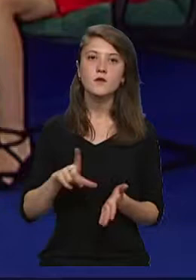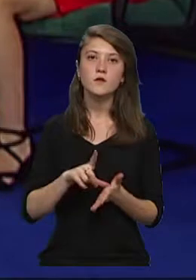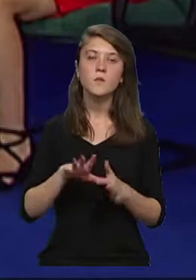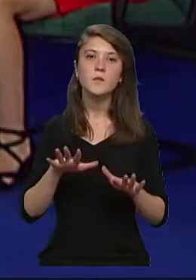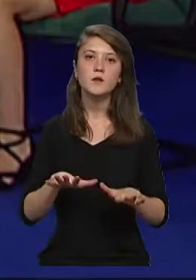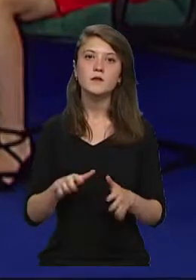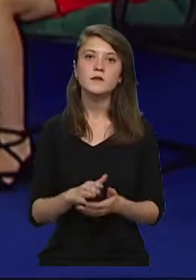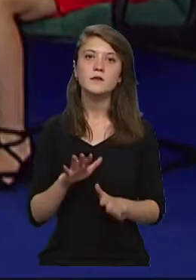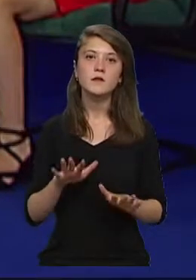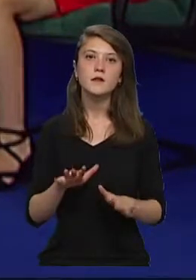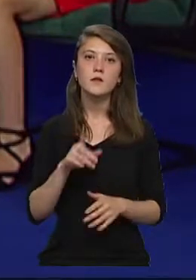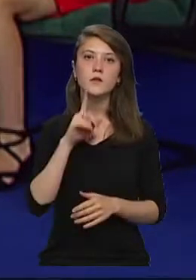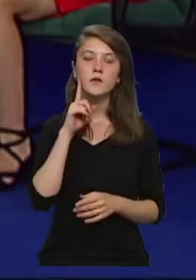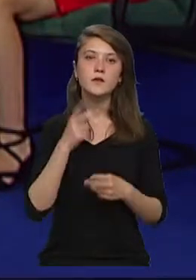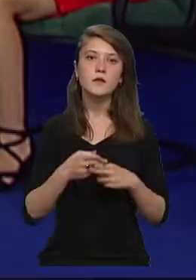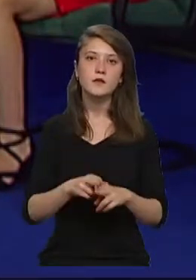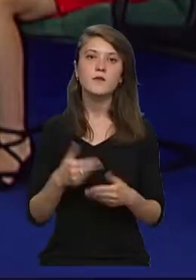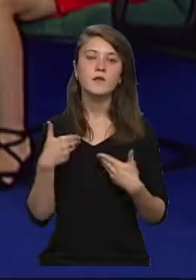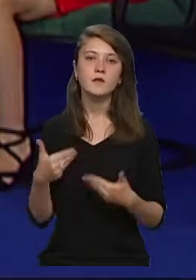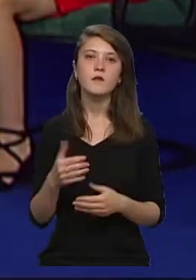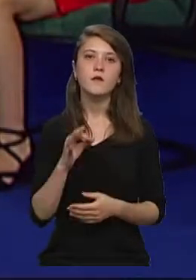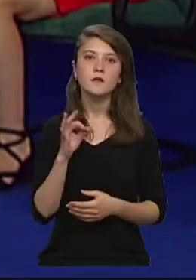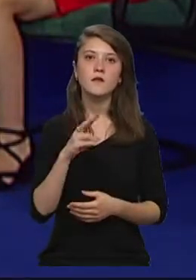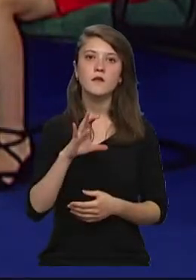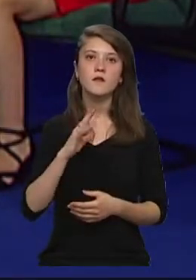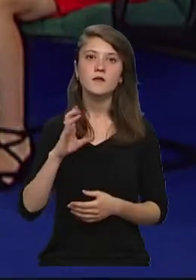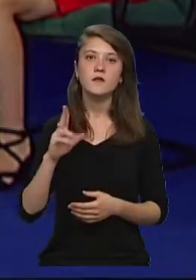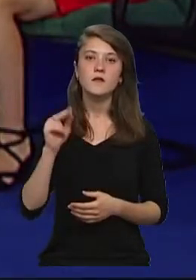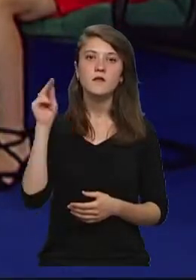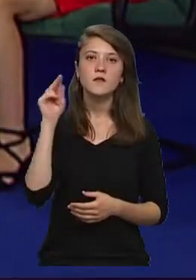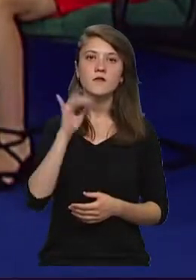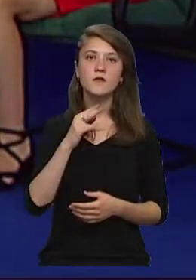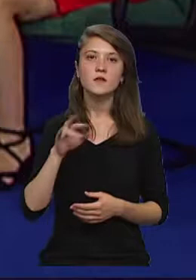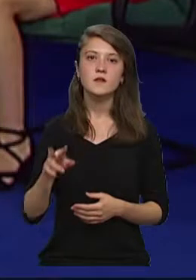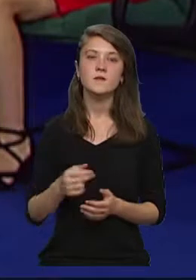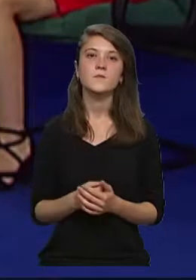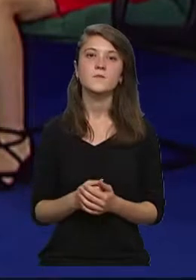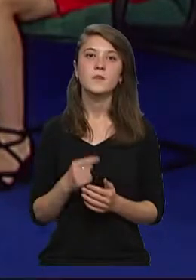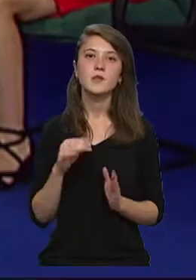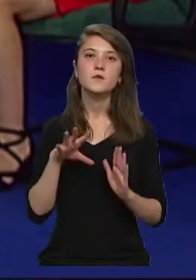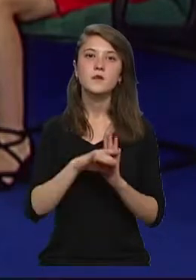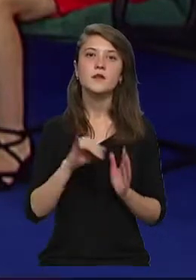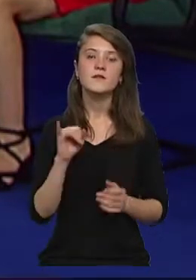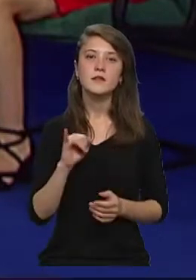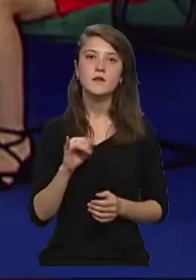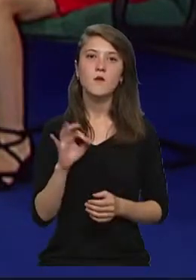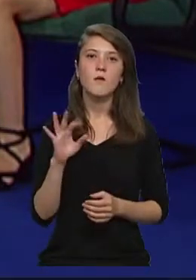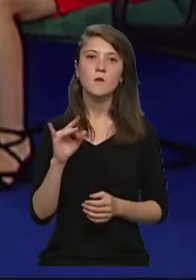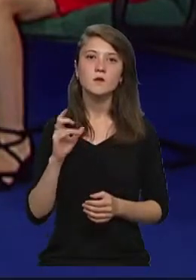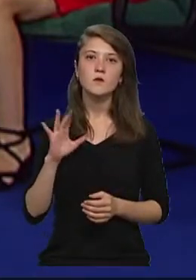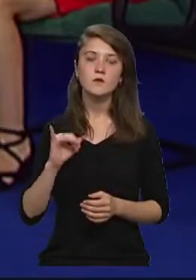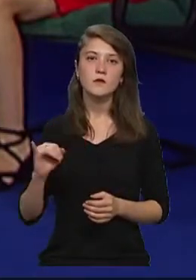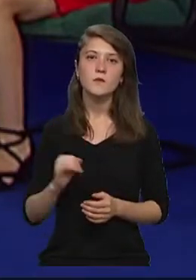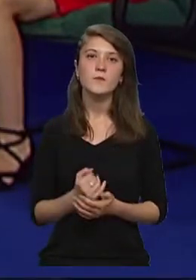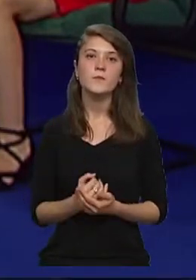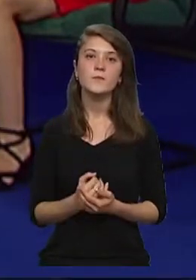міської станції юних техніків. Вітаю вас. Оксана Левківська, начальник відділу економічного розвитку та залучення інвестицій Овруцької територіальної